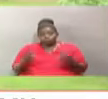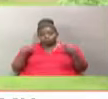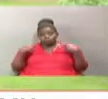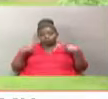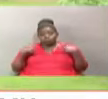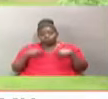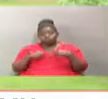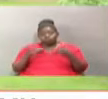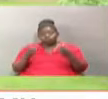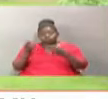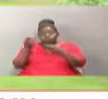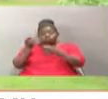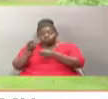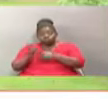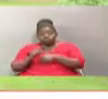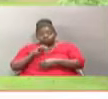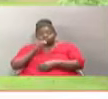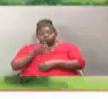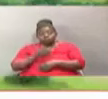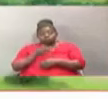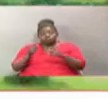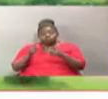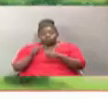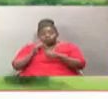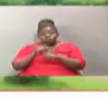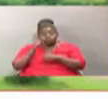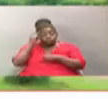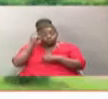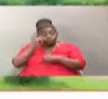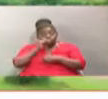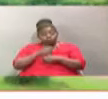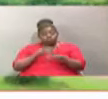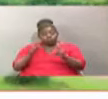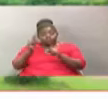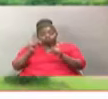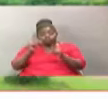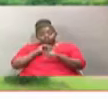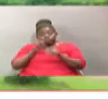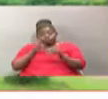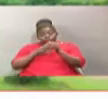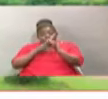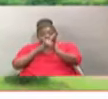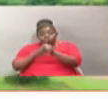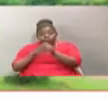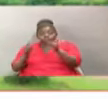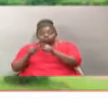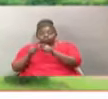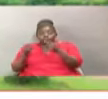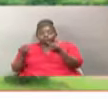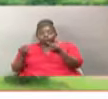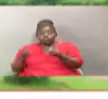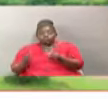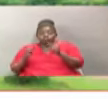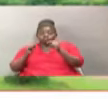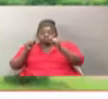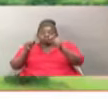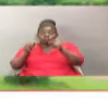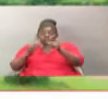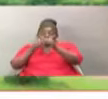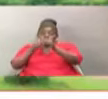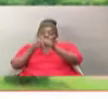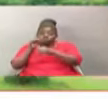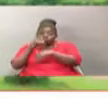kurebuka ngu twarobingira abakyara ninga twashakira abakyara bantu mwe itwe nk'abebembezi kandi abasigaza abiija omu bwebembezi